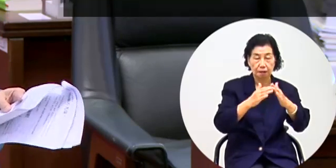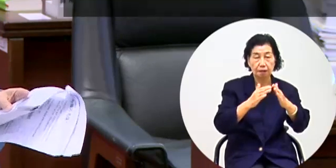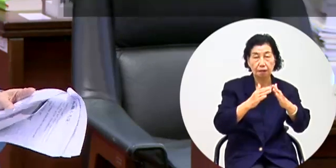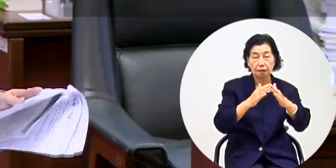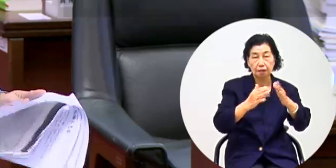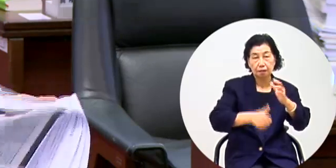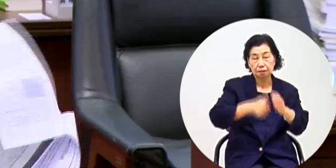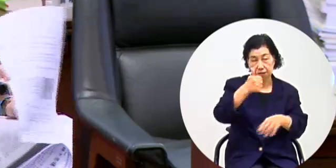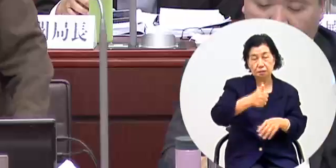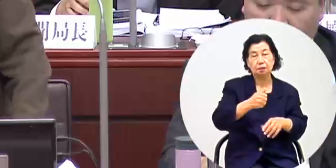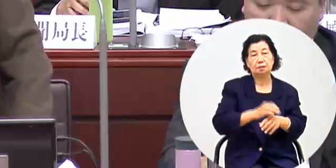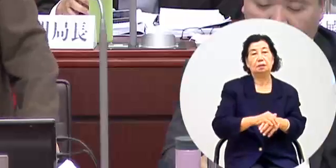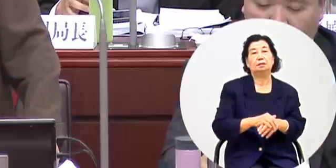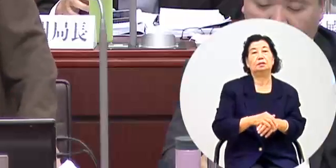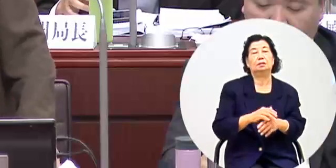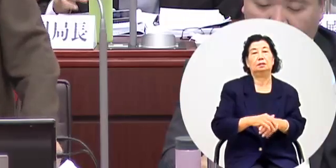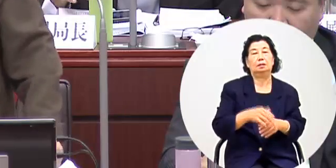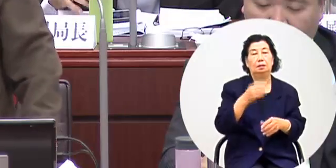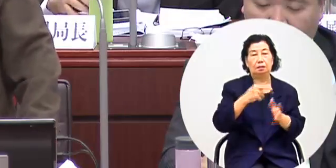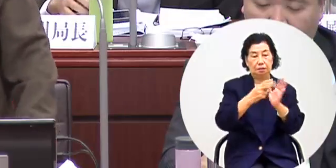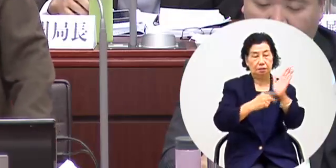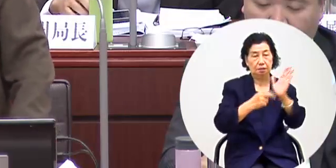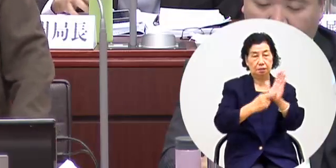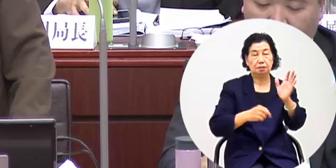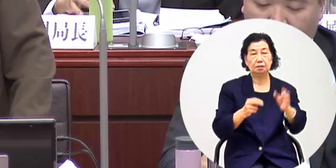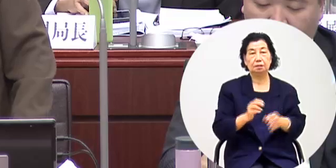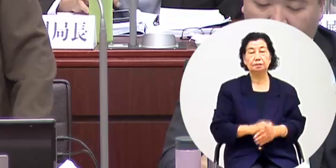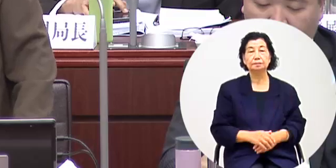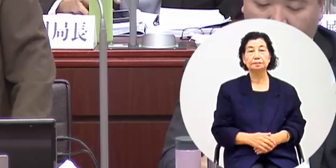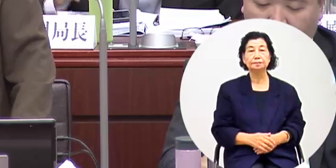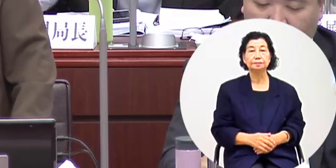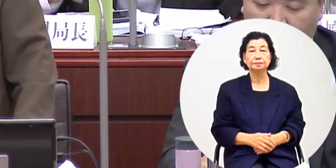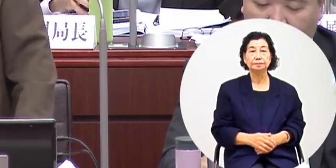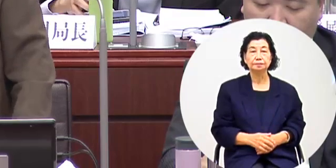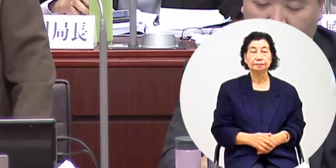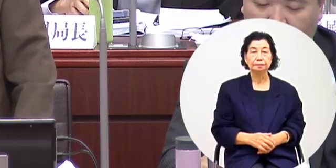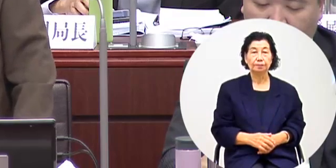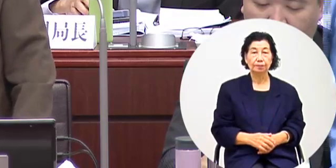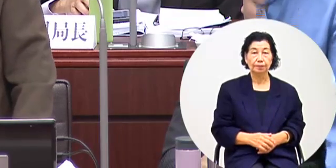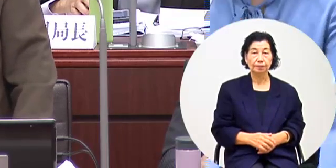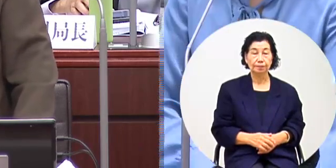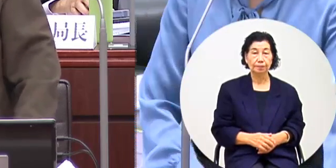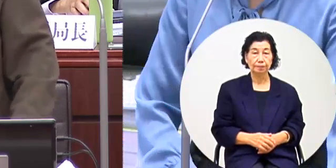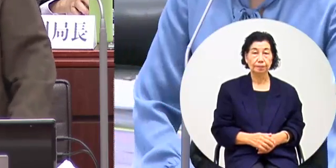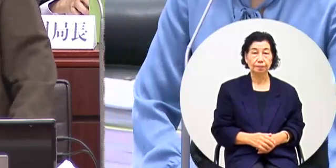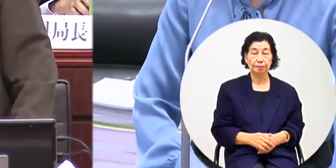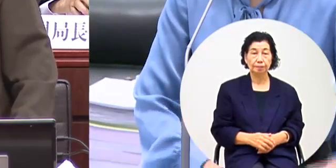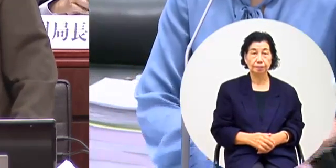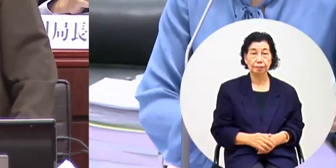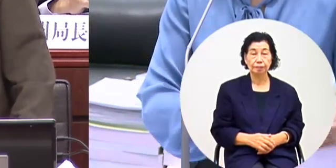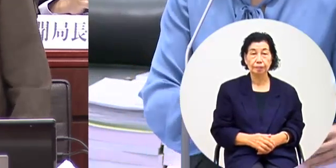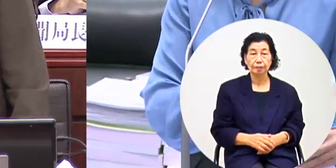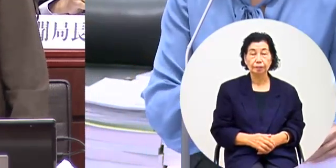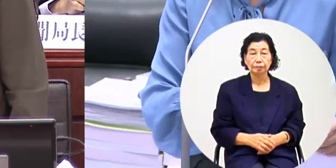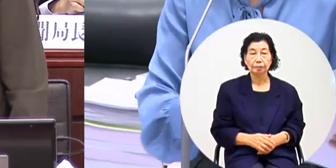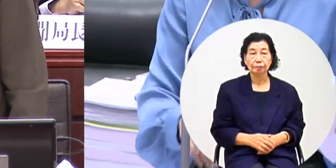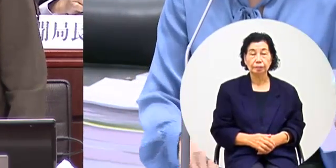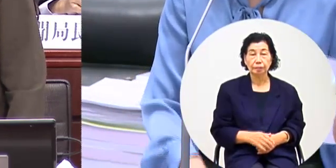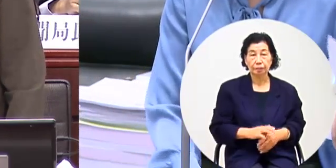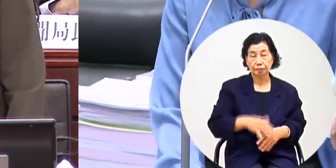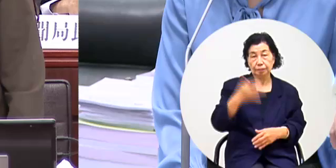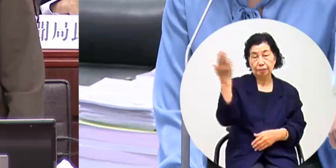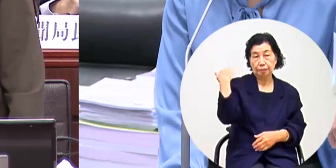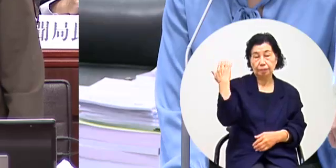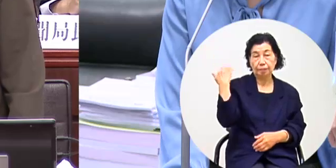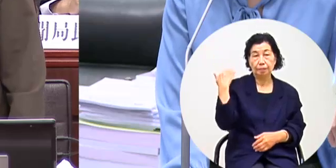说明。 好。谢谢议长，谢谢陈议员。基本上 过去基于我们